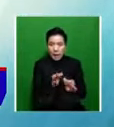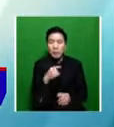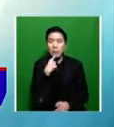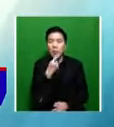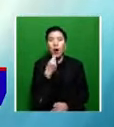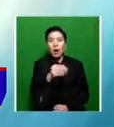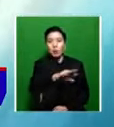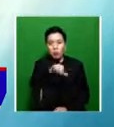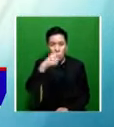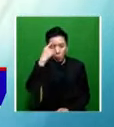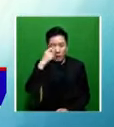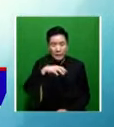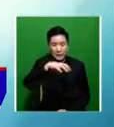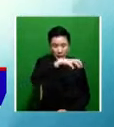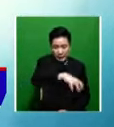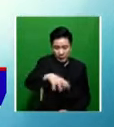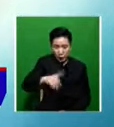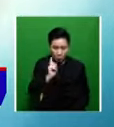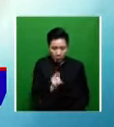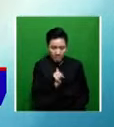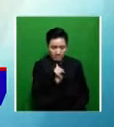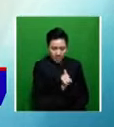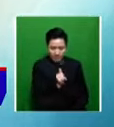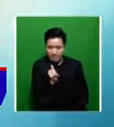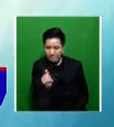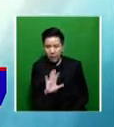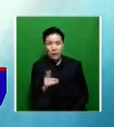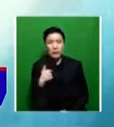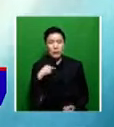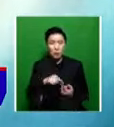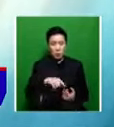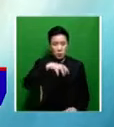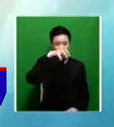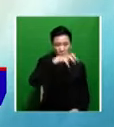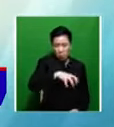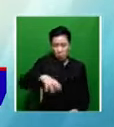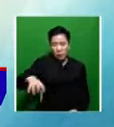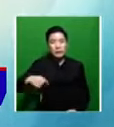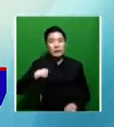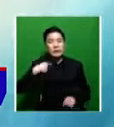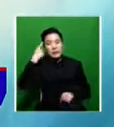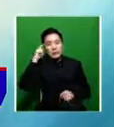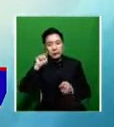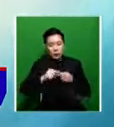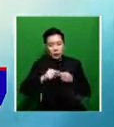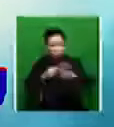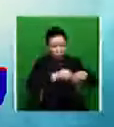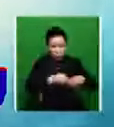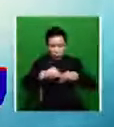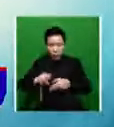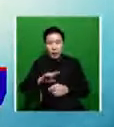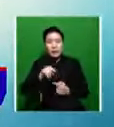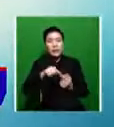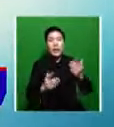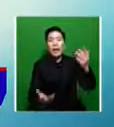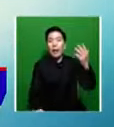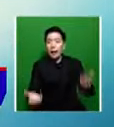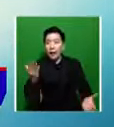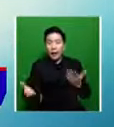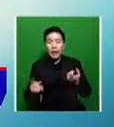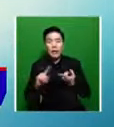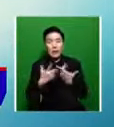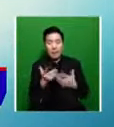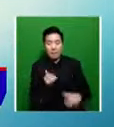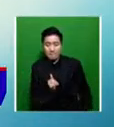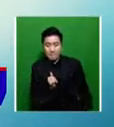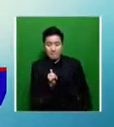ดควรไปที่ใดไม่ควรไปนะครับไม่ต้องกำหนดไปเป็นสถานที่เป็นการจำเพาะตรงไหนก็ตามที่มีการ